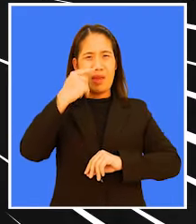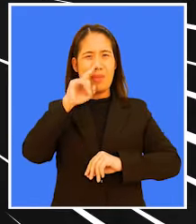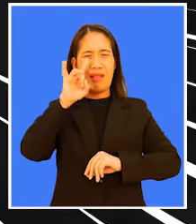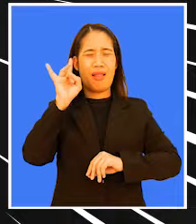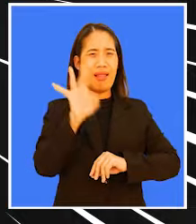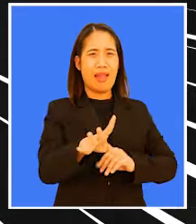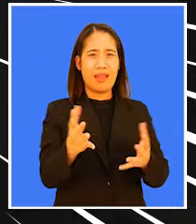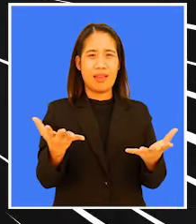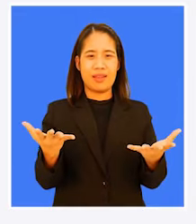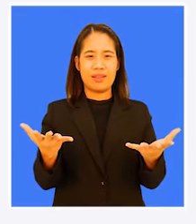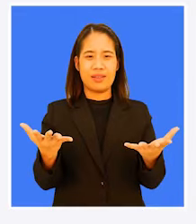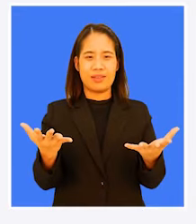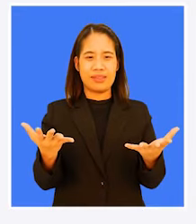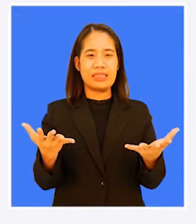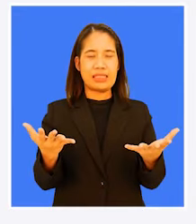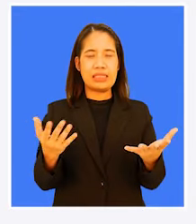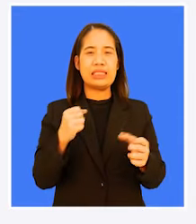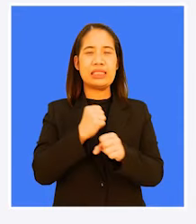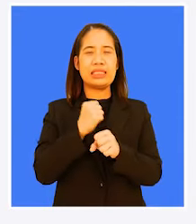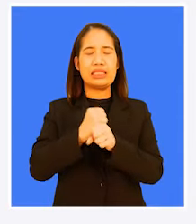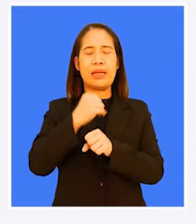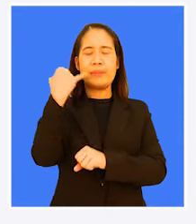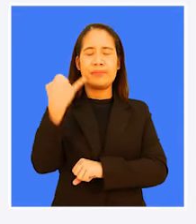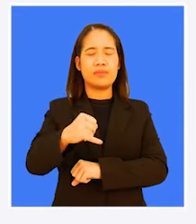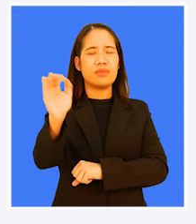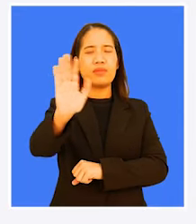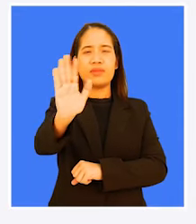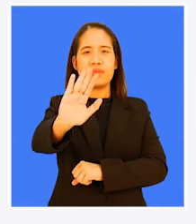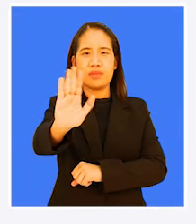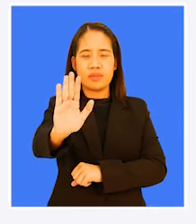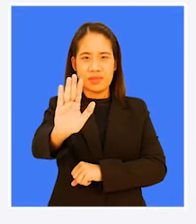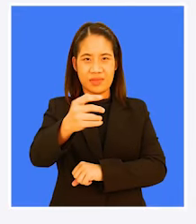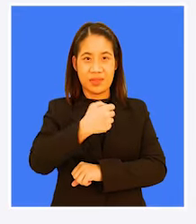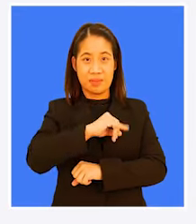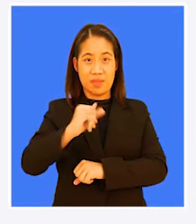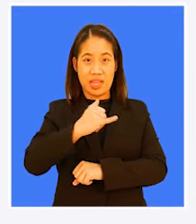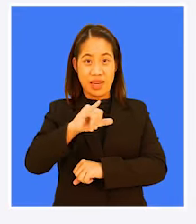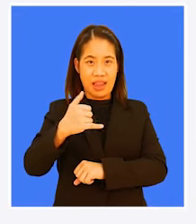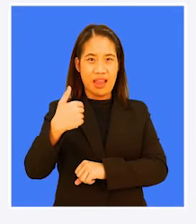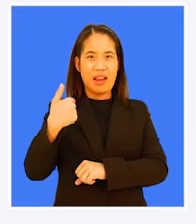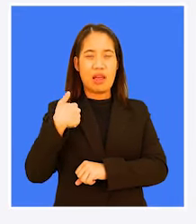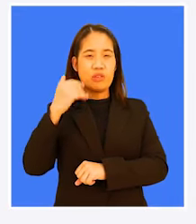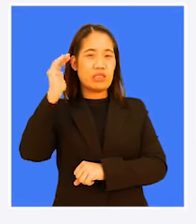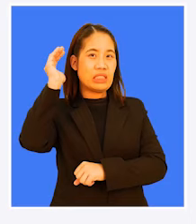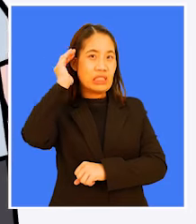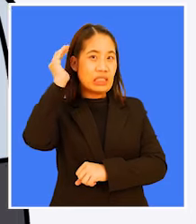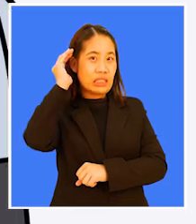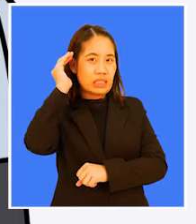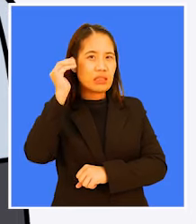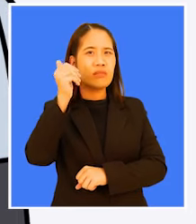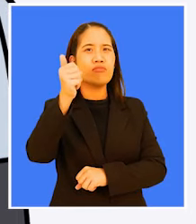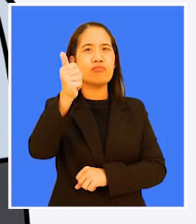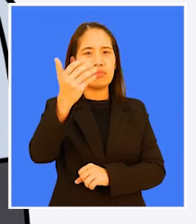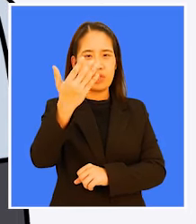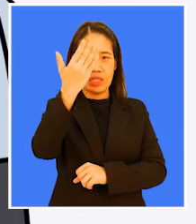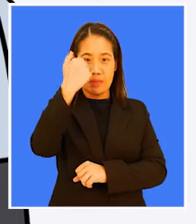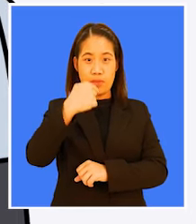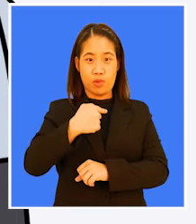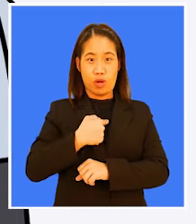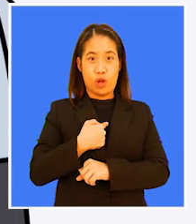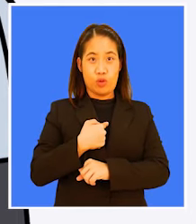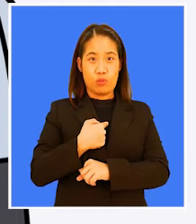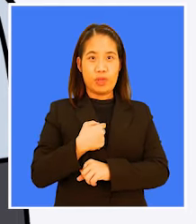นี้ล่ะฮะ ยายน้อยไม่ได้ทำอะไรผิดหรอกแต่บางทีเราก็อาจตกเป็นเหยื่อได้โดยไม่รู้ตัวเพราะเราเป็นทั้ง